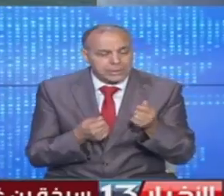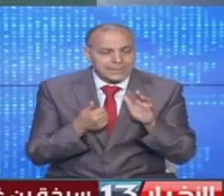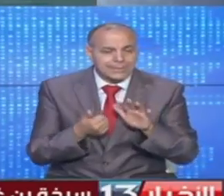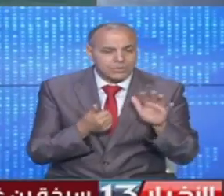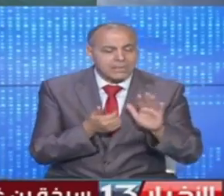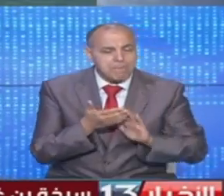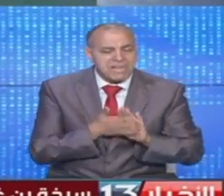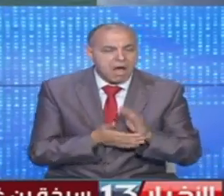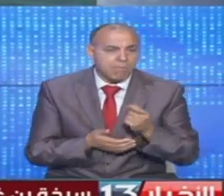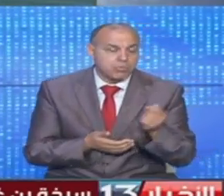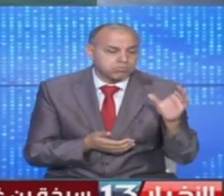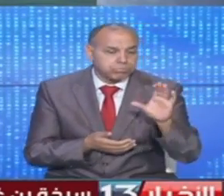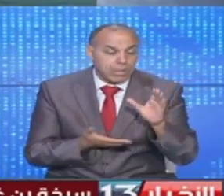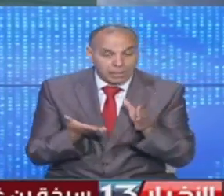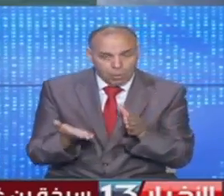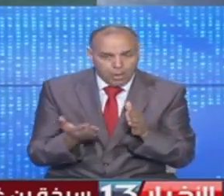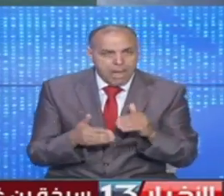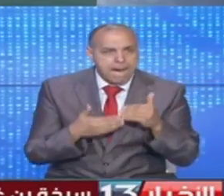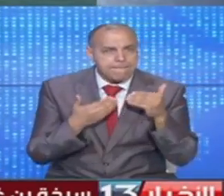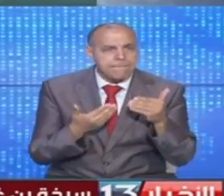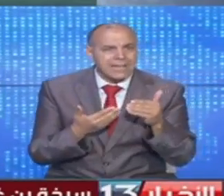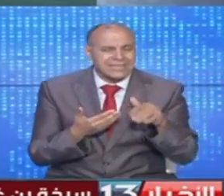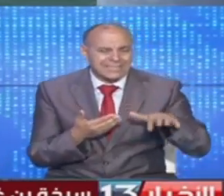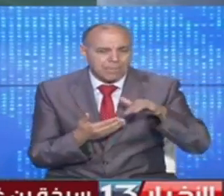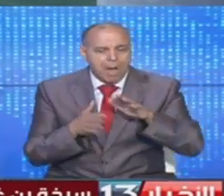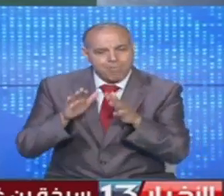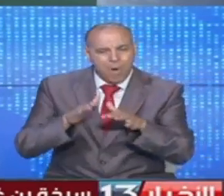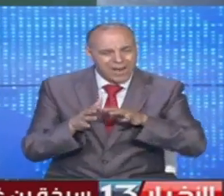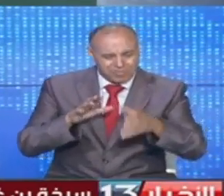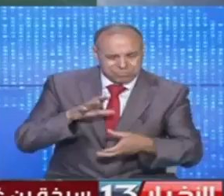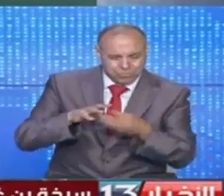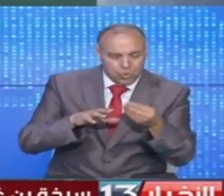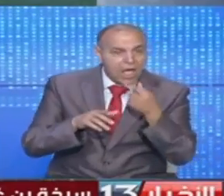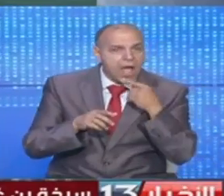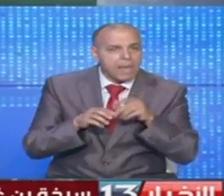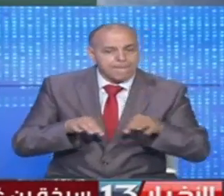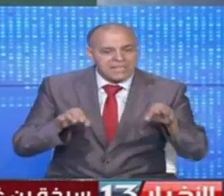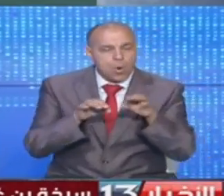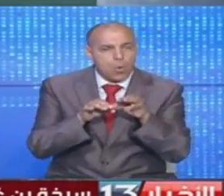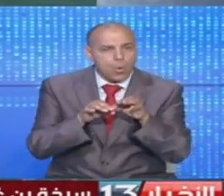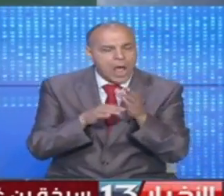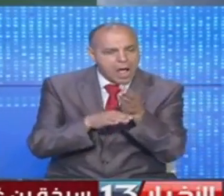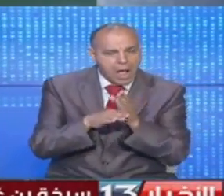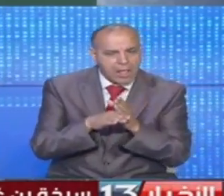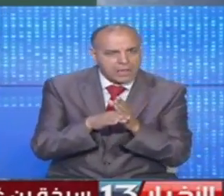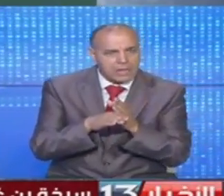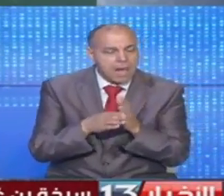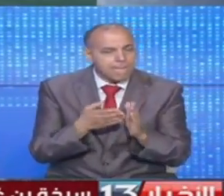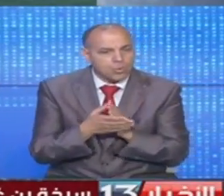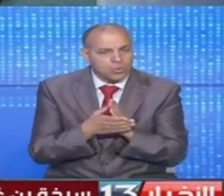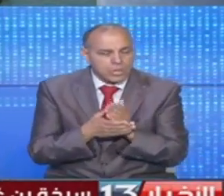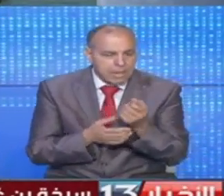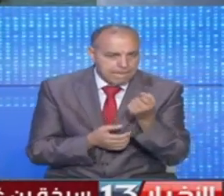66 مليون دينار حاليا بعد تحويل الصبخة إلى بحيرة، وتقدر المساحة الجملية المهيئة للمشروع